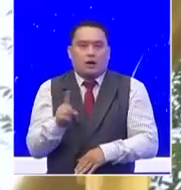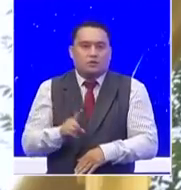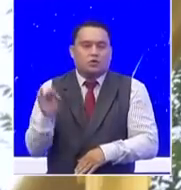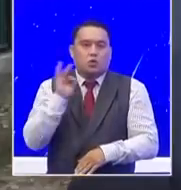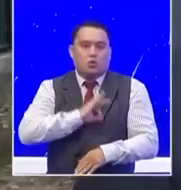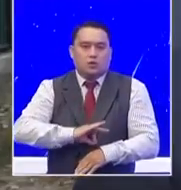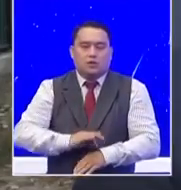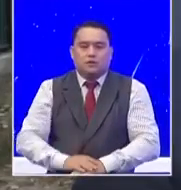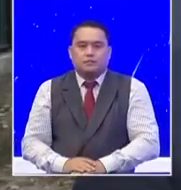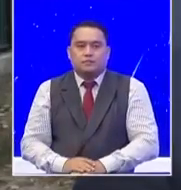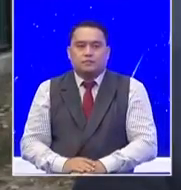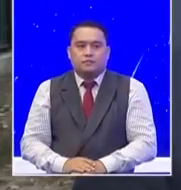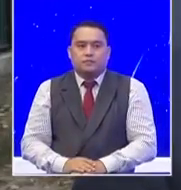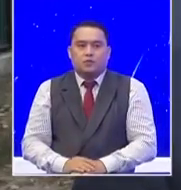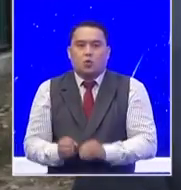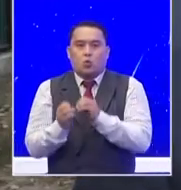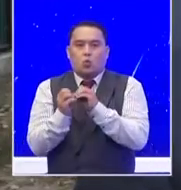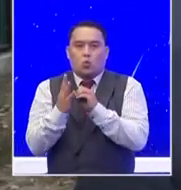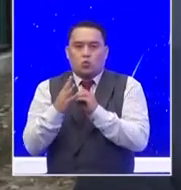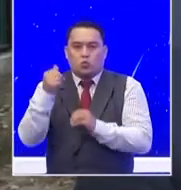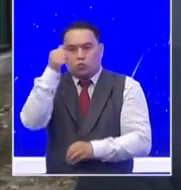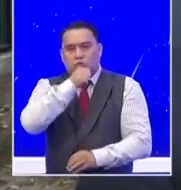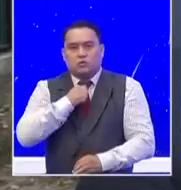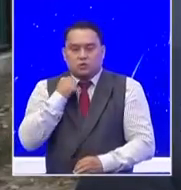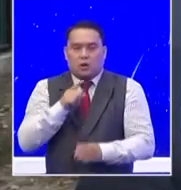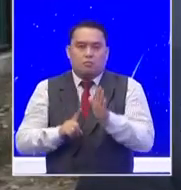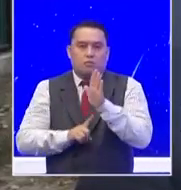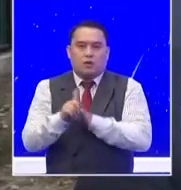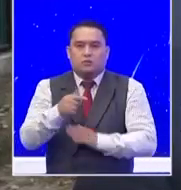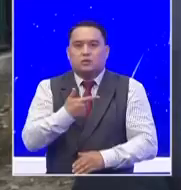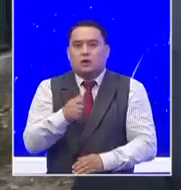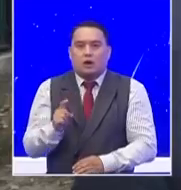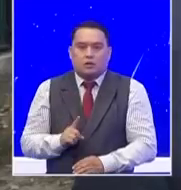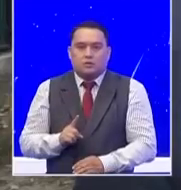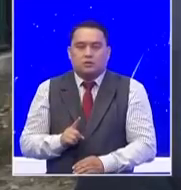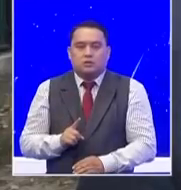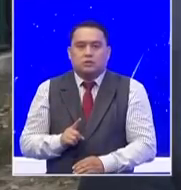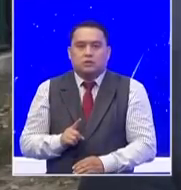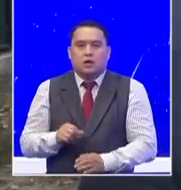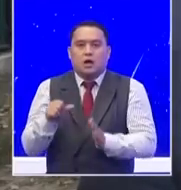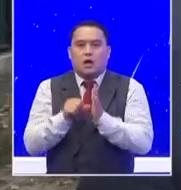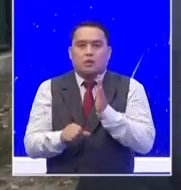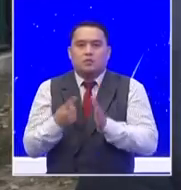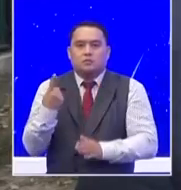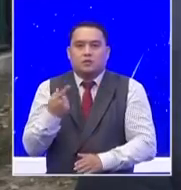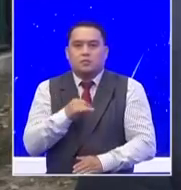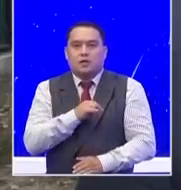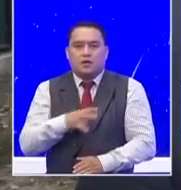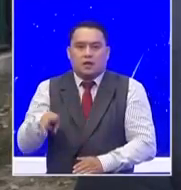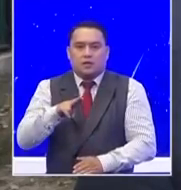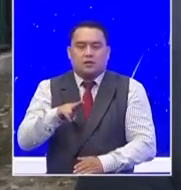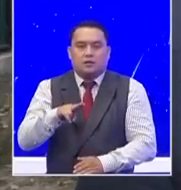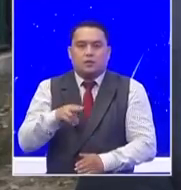игілігін көрмек. 2014 жылдан бастап біз газдандыру саласына 61 миллиард мемлекеттік